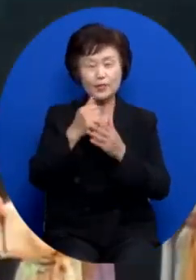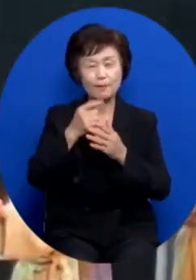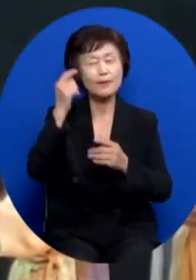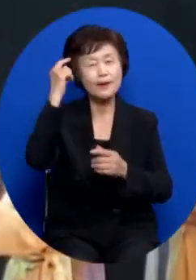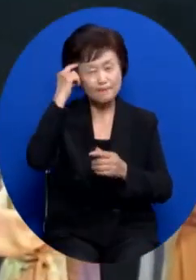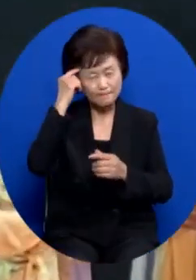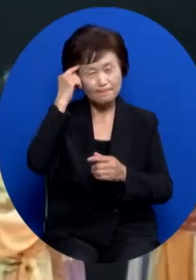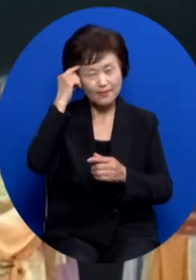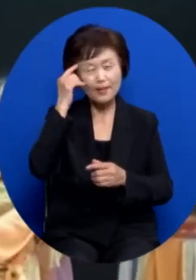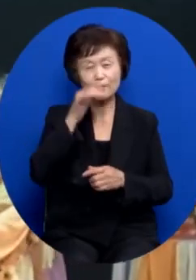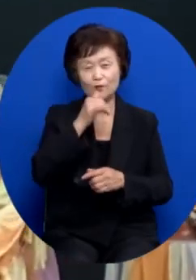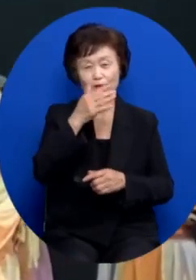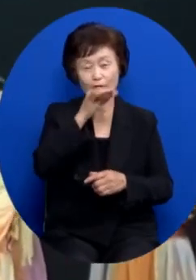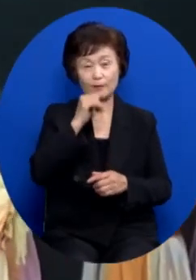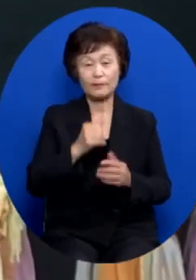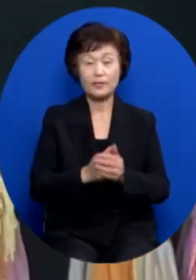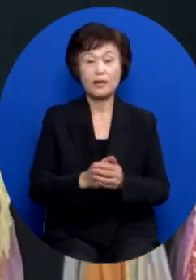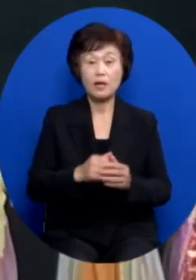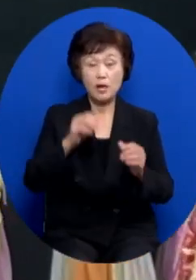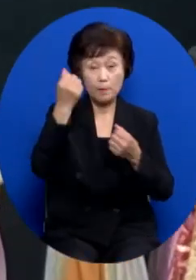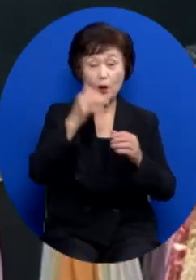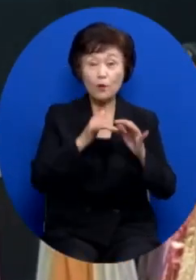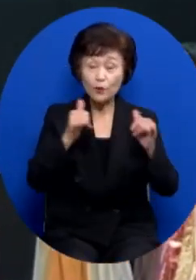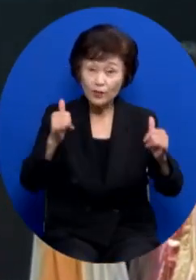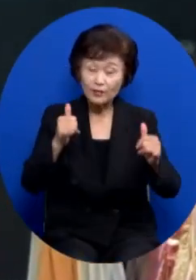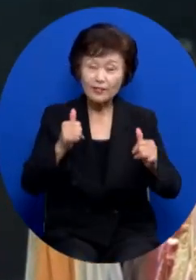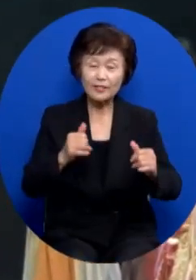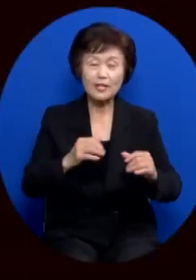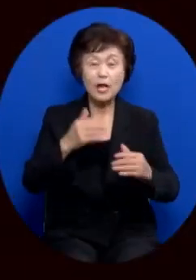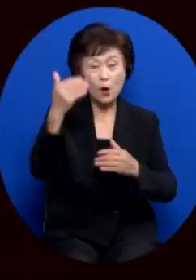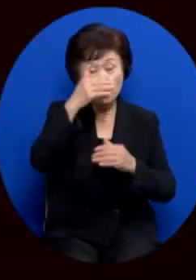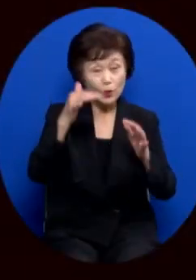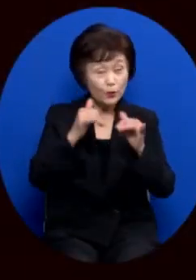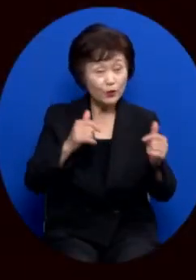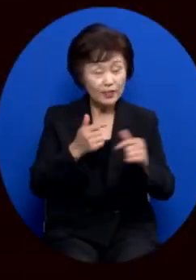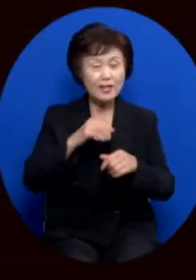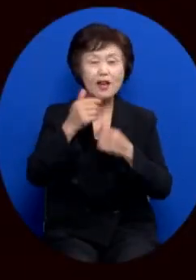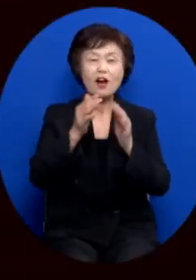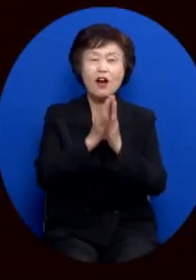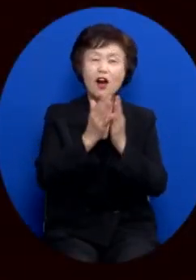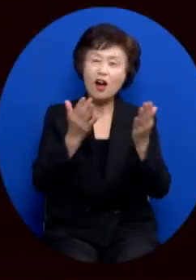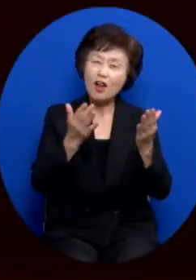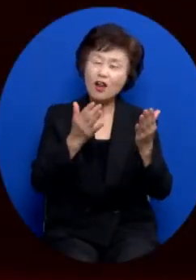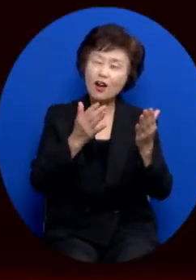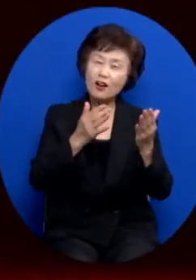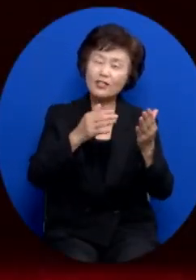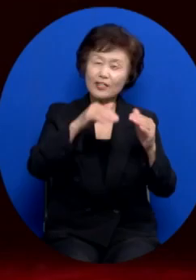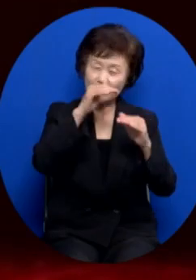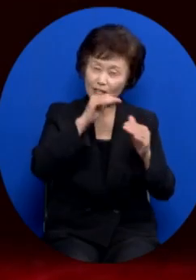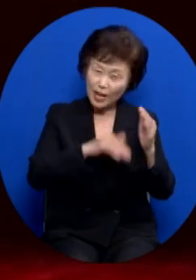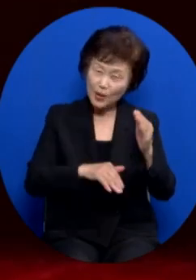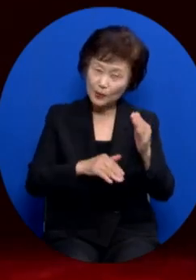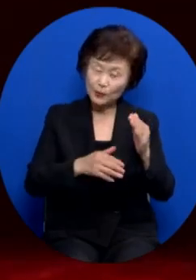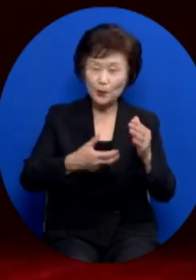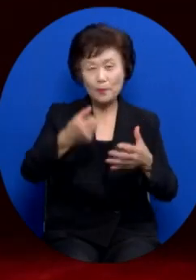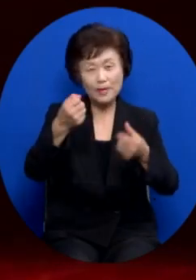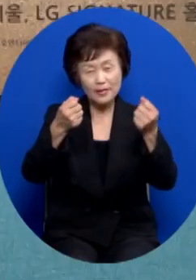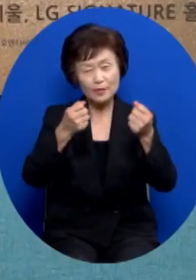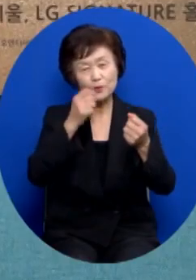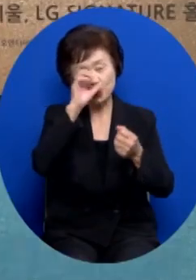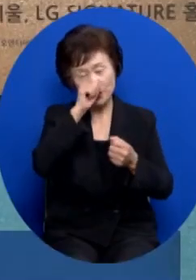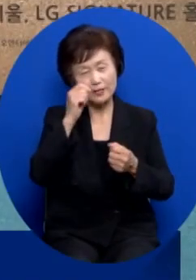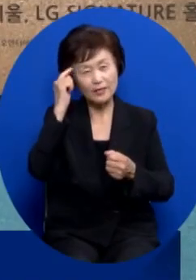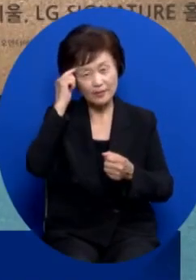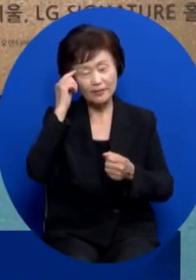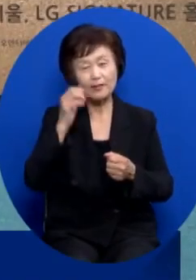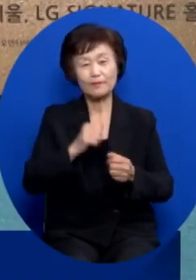배우들은 연기 중 느낀 감동을 전하며 관객들이 성경적 메시지도 얻어갔으면 좋겠다고 언급했습니다.